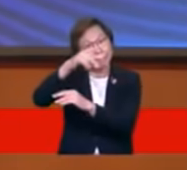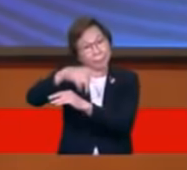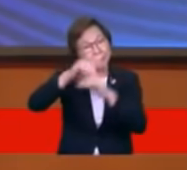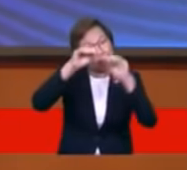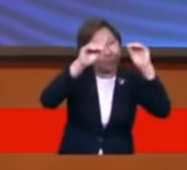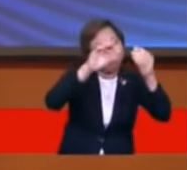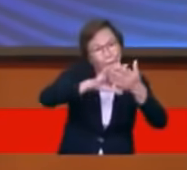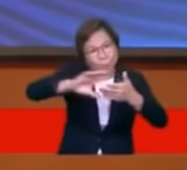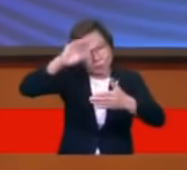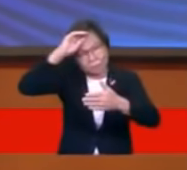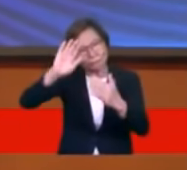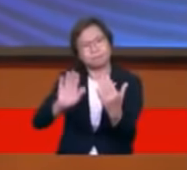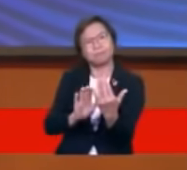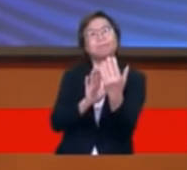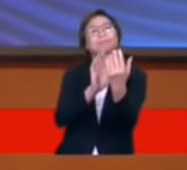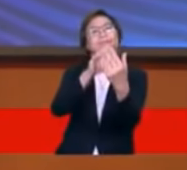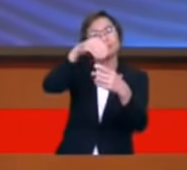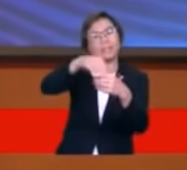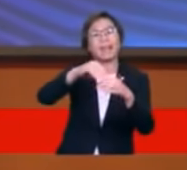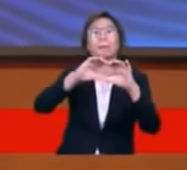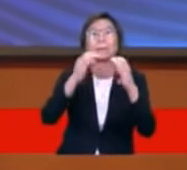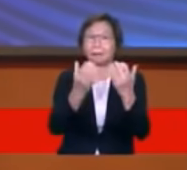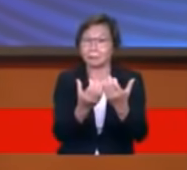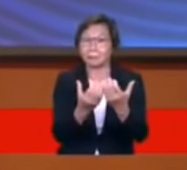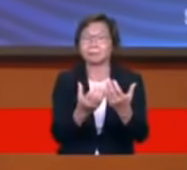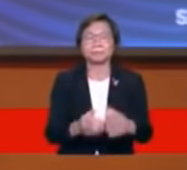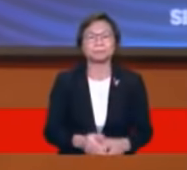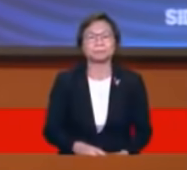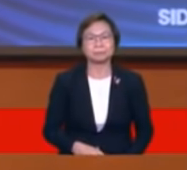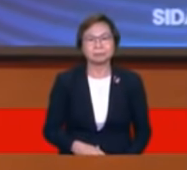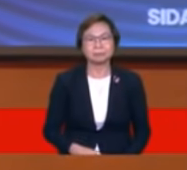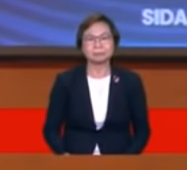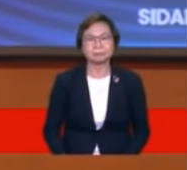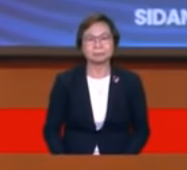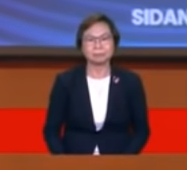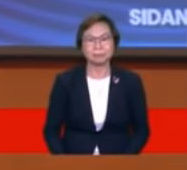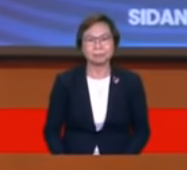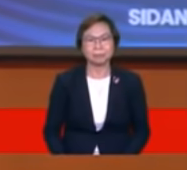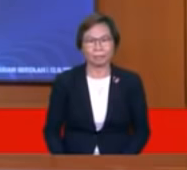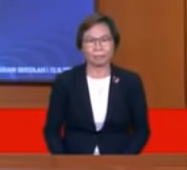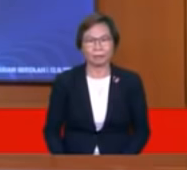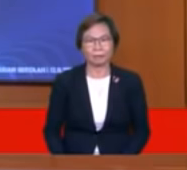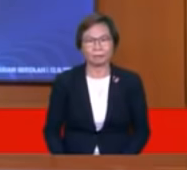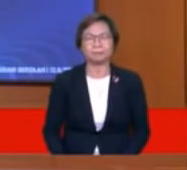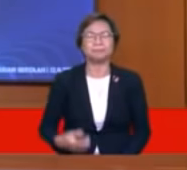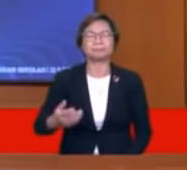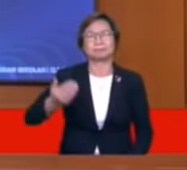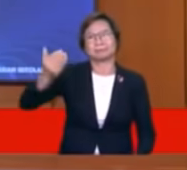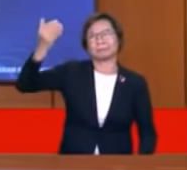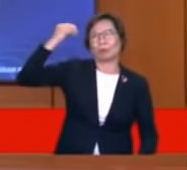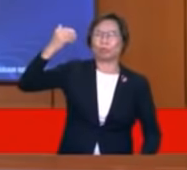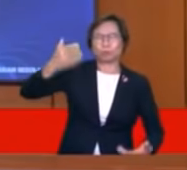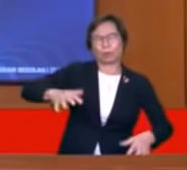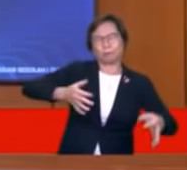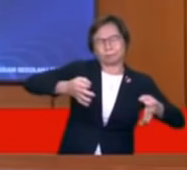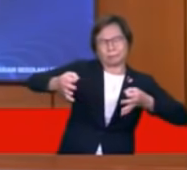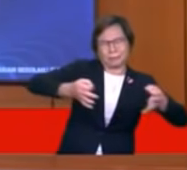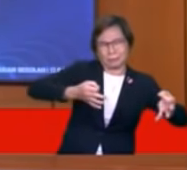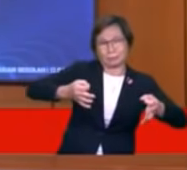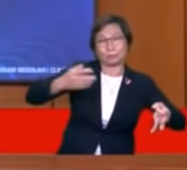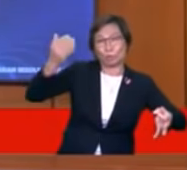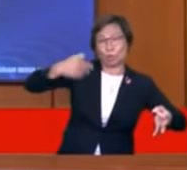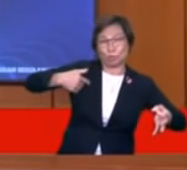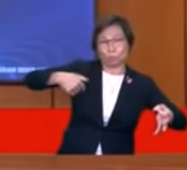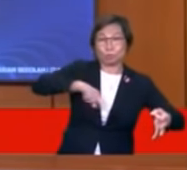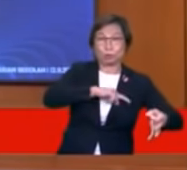secara Bos muka di mana yang kita Jelaskan sebelum ini bahwa